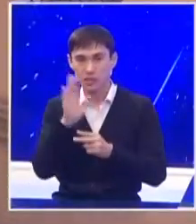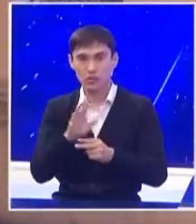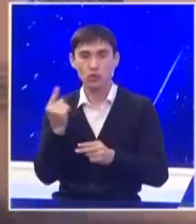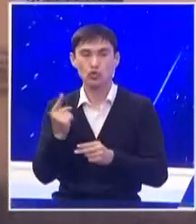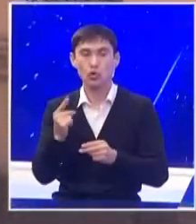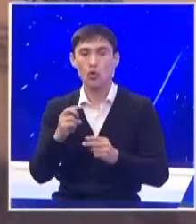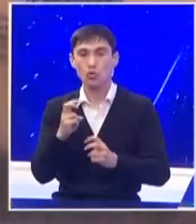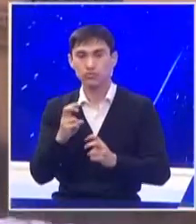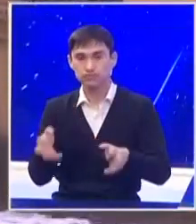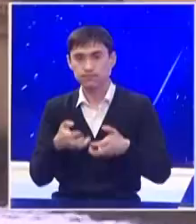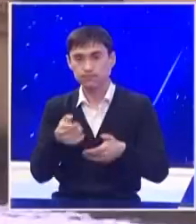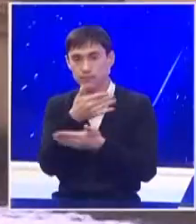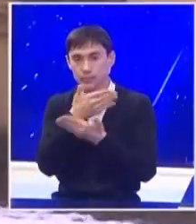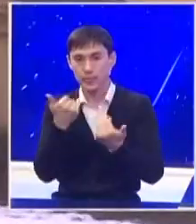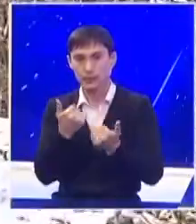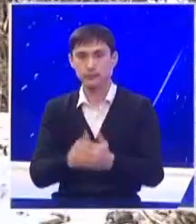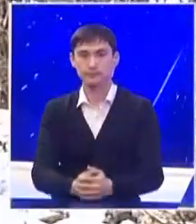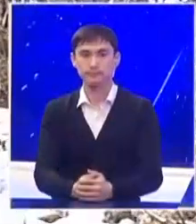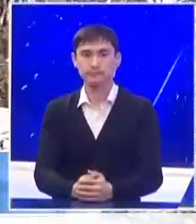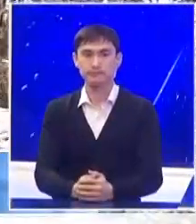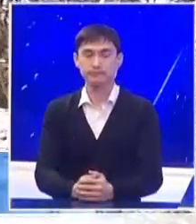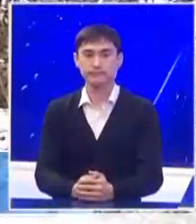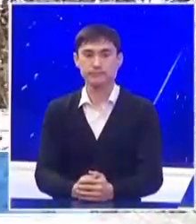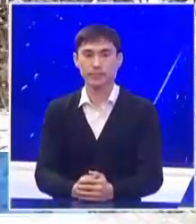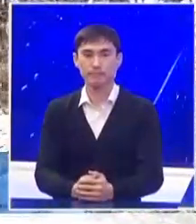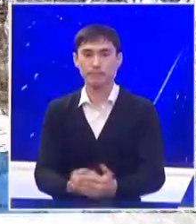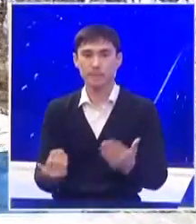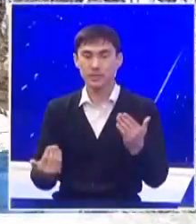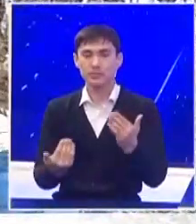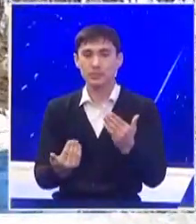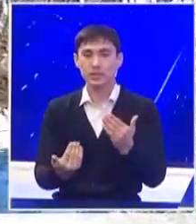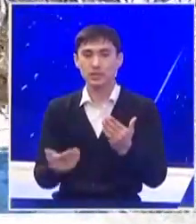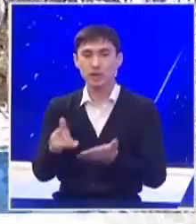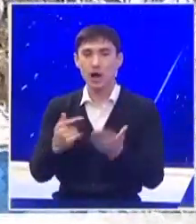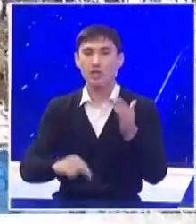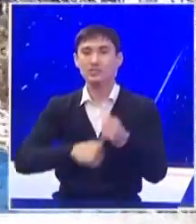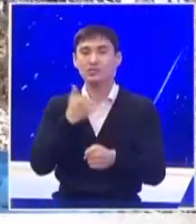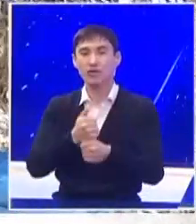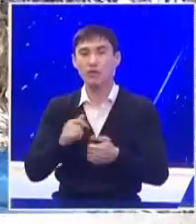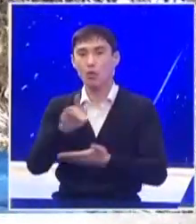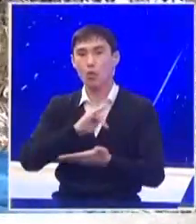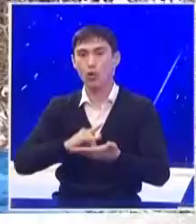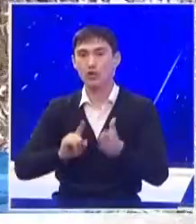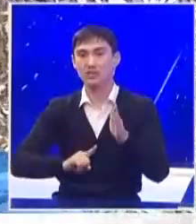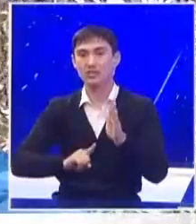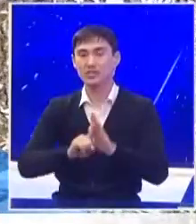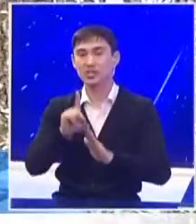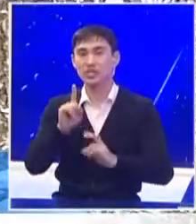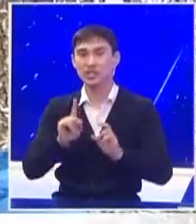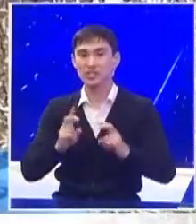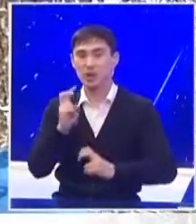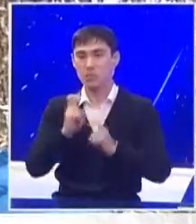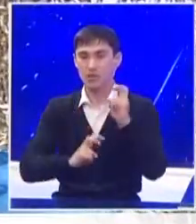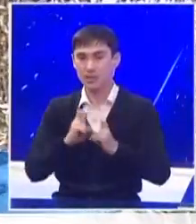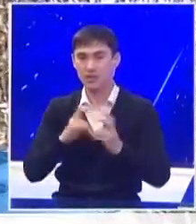что руду уже давно не выдают на гора. Основу города составляет комбинат. Все началось с комбината, с того, что